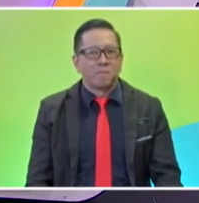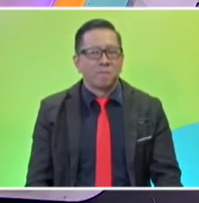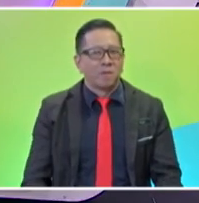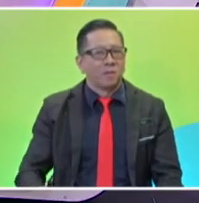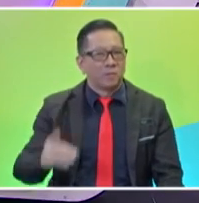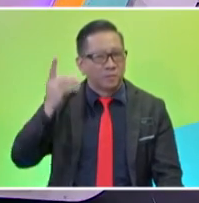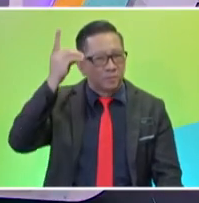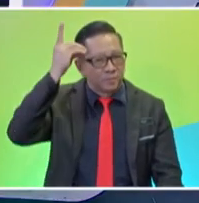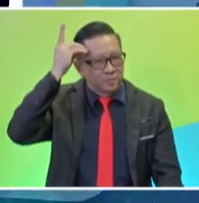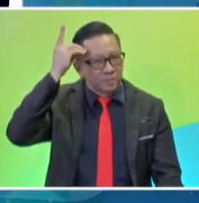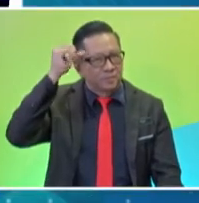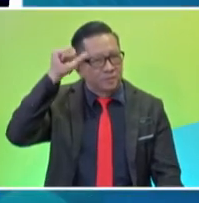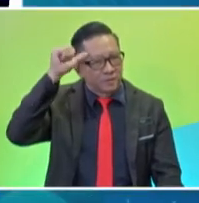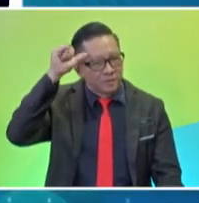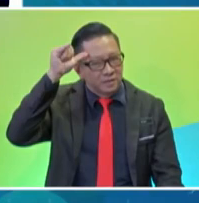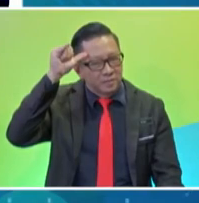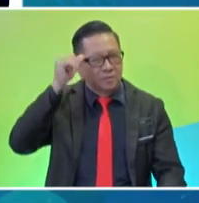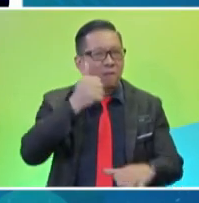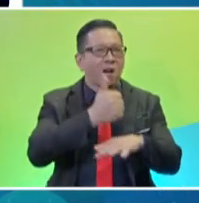wow oke